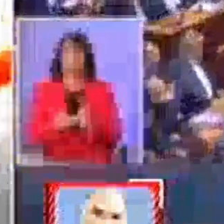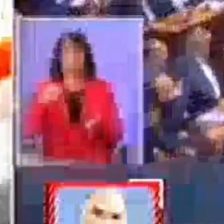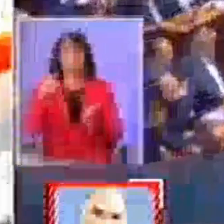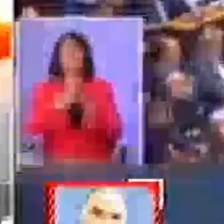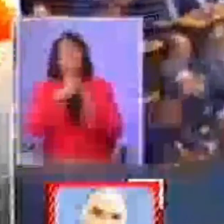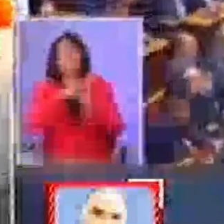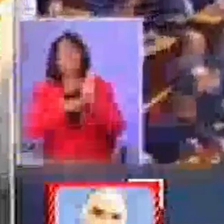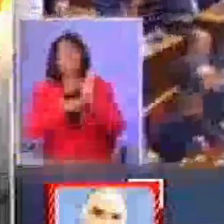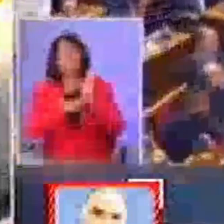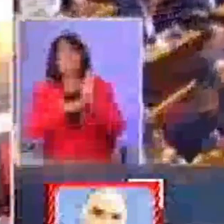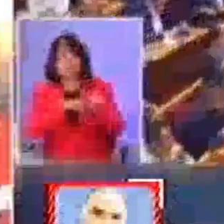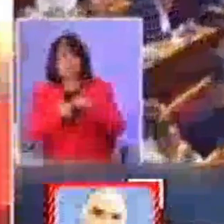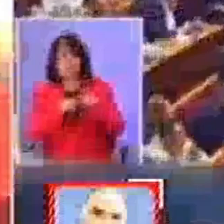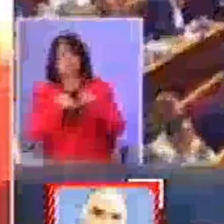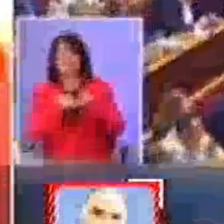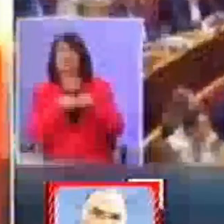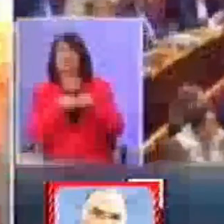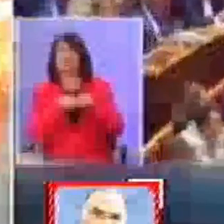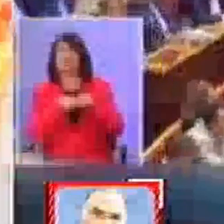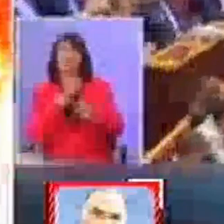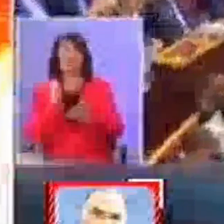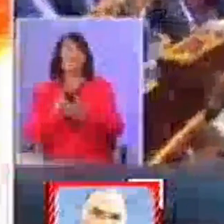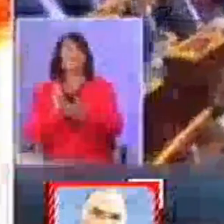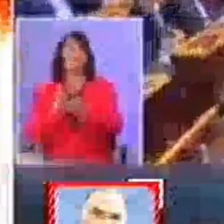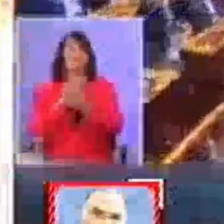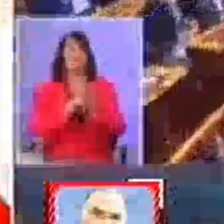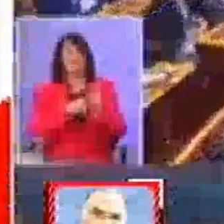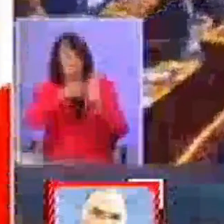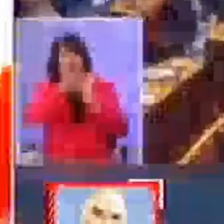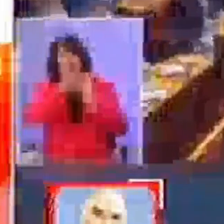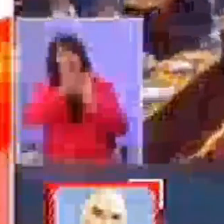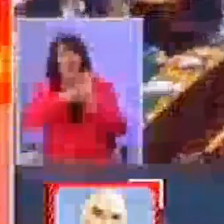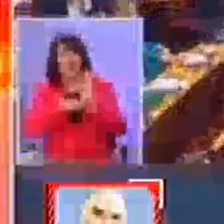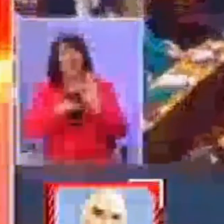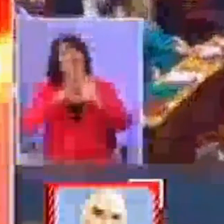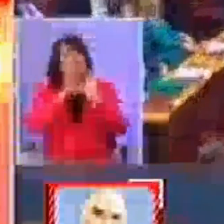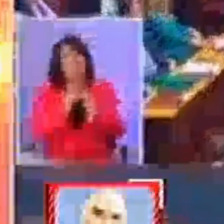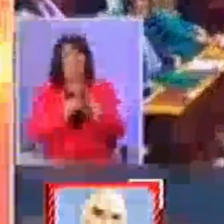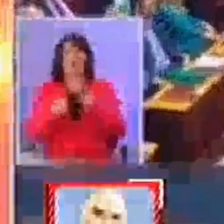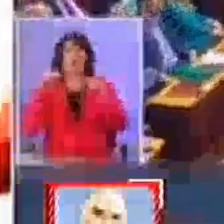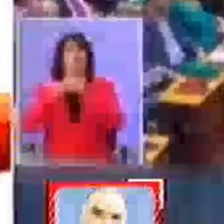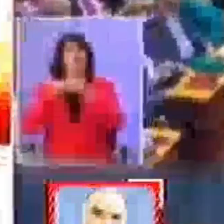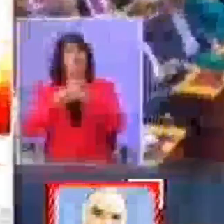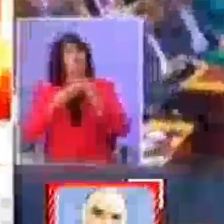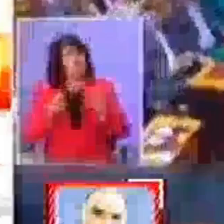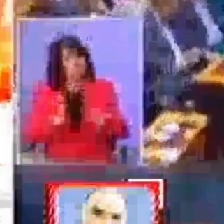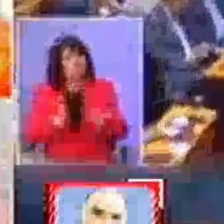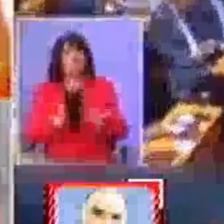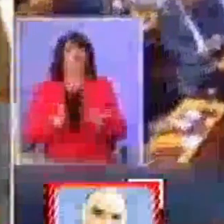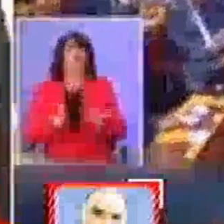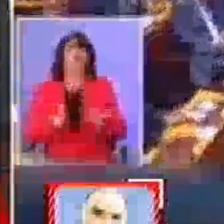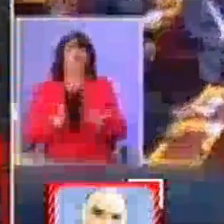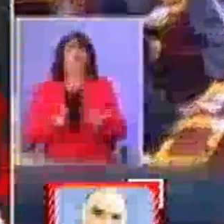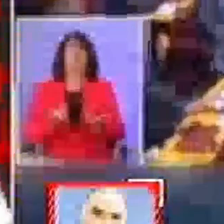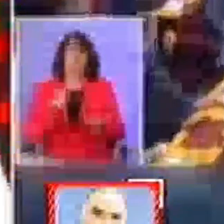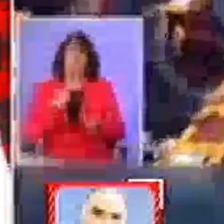να πυροβολεί τα πόδια του. Δεν μου λέτε, έχετε μιλήσει με τους υπόλοιπους βουλευτές, τους δικούς σας, την κοινοβουλευτική σας ομάδα μετά